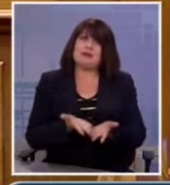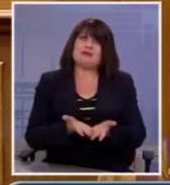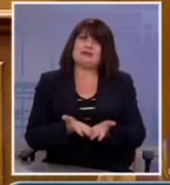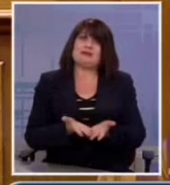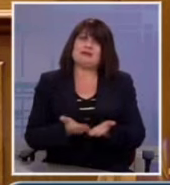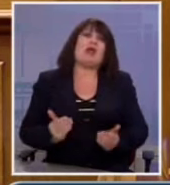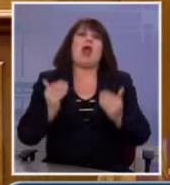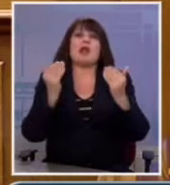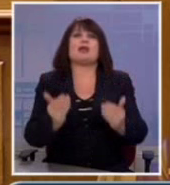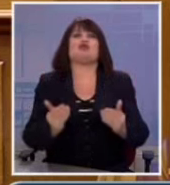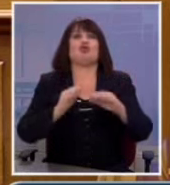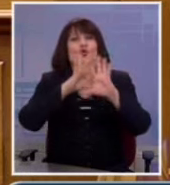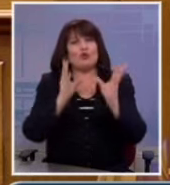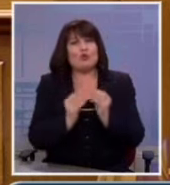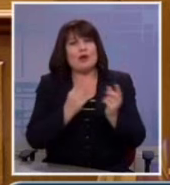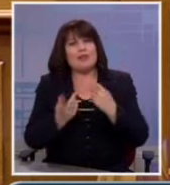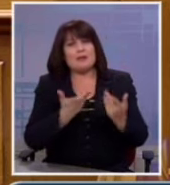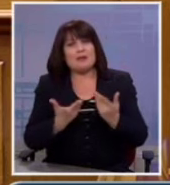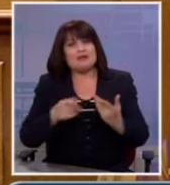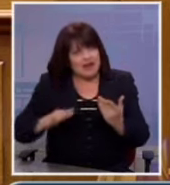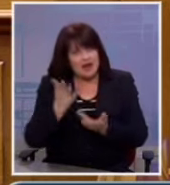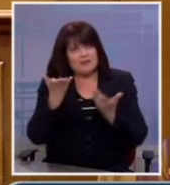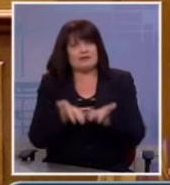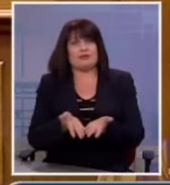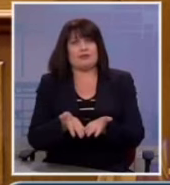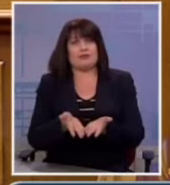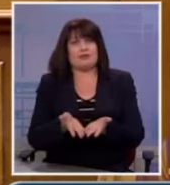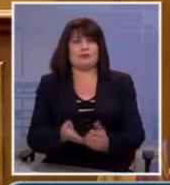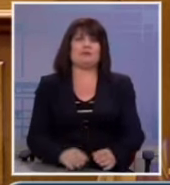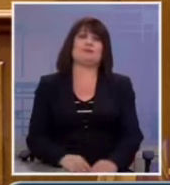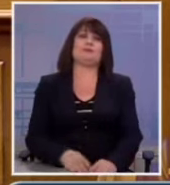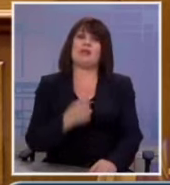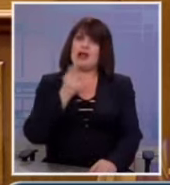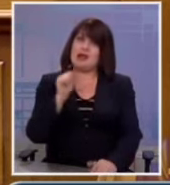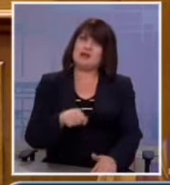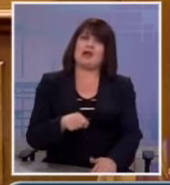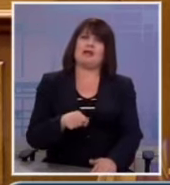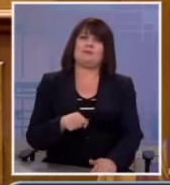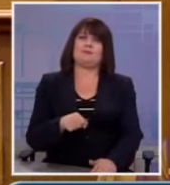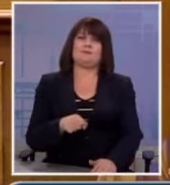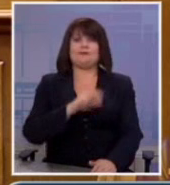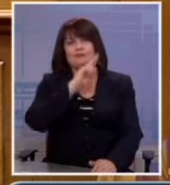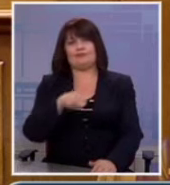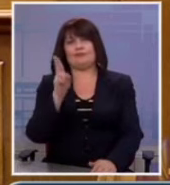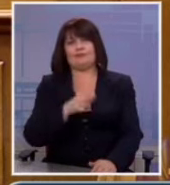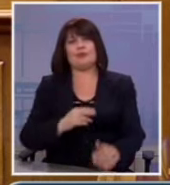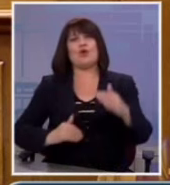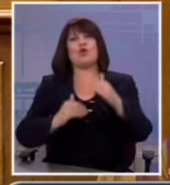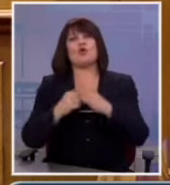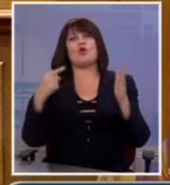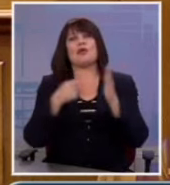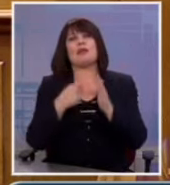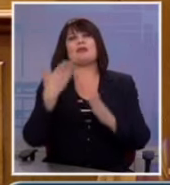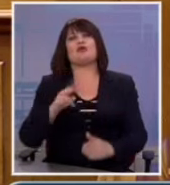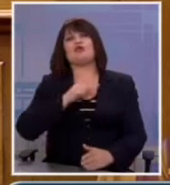της αναστολής των συλλογικών διαπραγματεύσεων. Αναπτυξιακό και αυτό το μέτρο. Θα λέει ναι στην κατάργηση του ορίου των